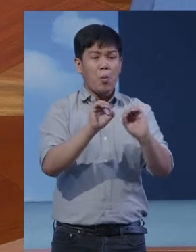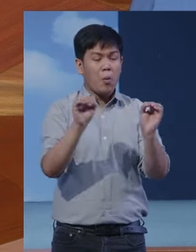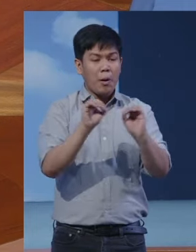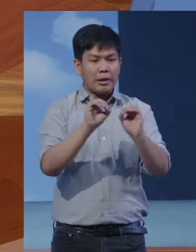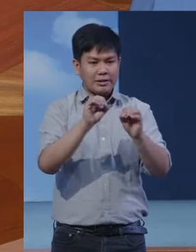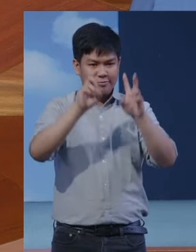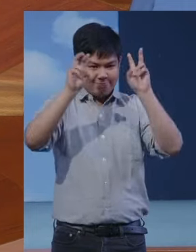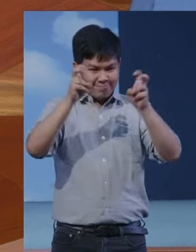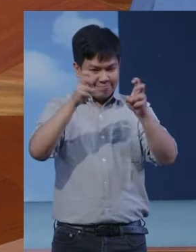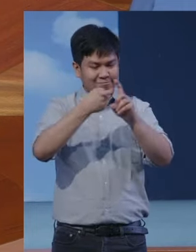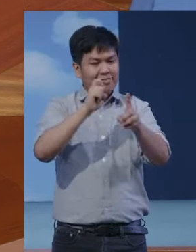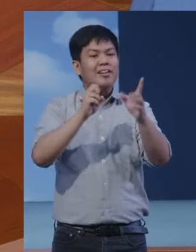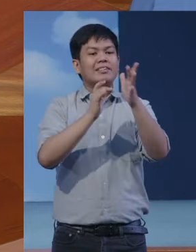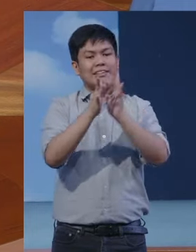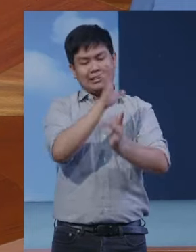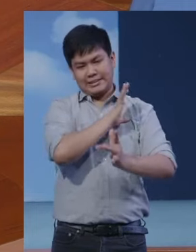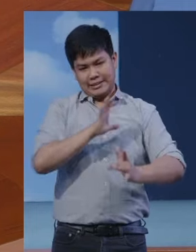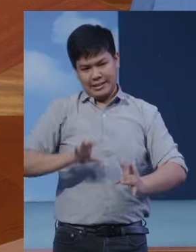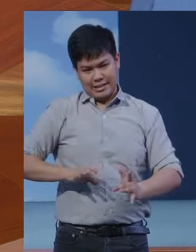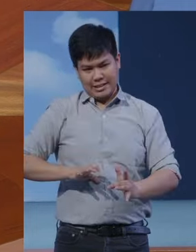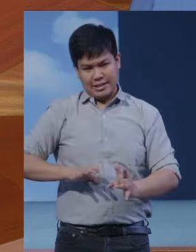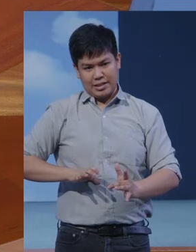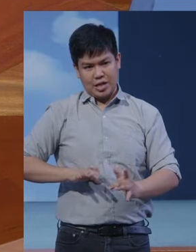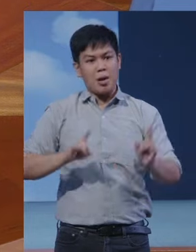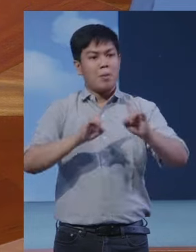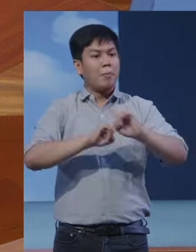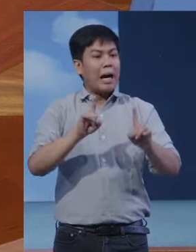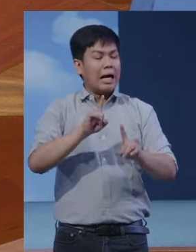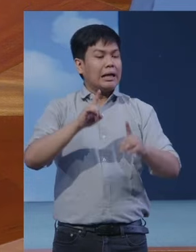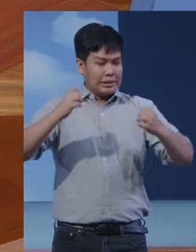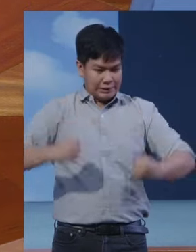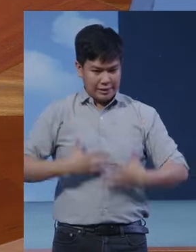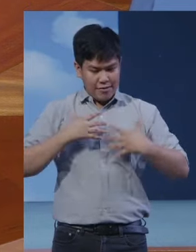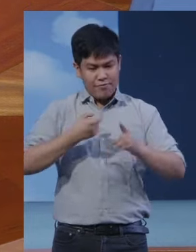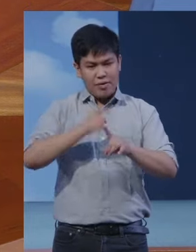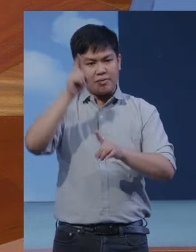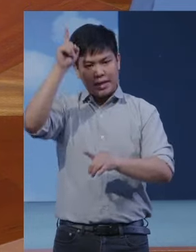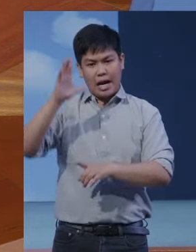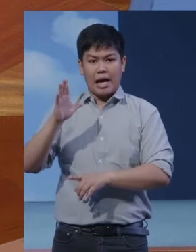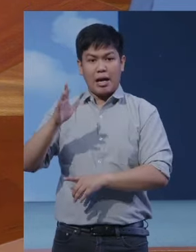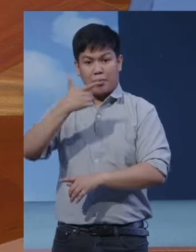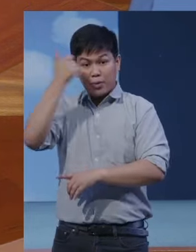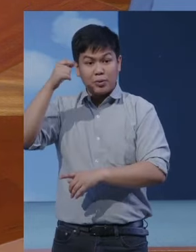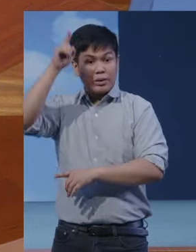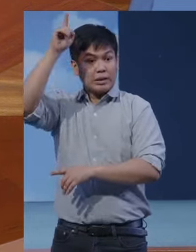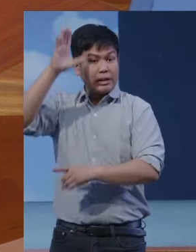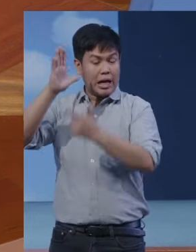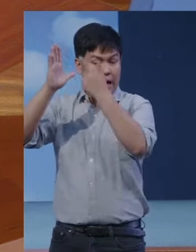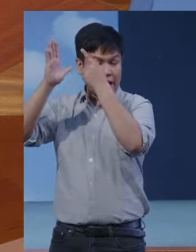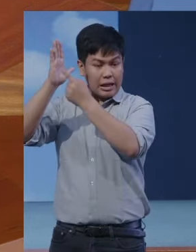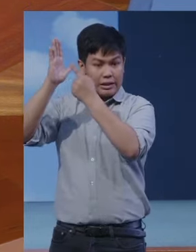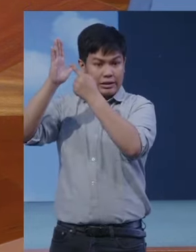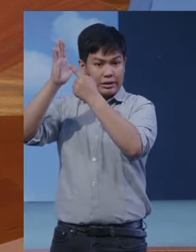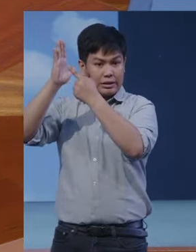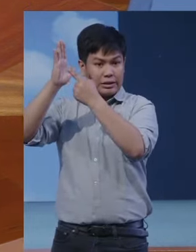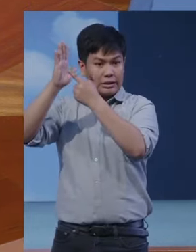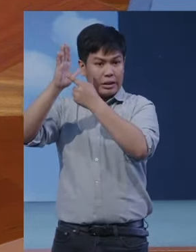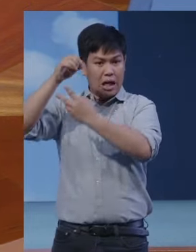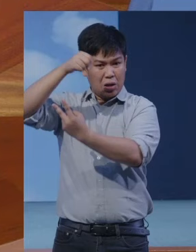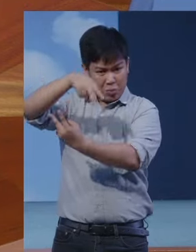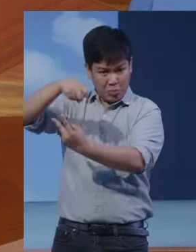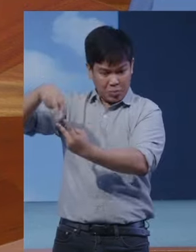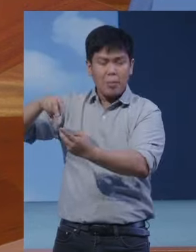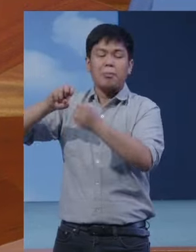quotation kay Christ Wala po kasi nga sa sa Panginoon ang Exception lang ay